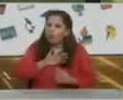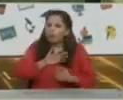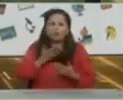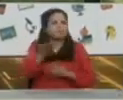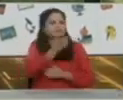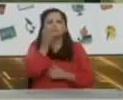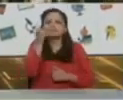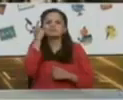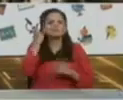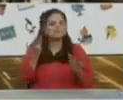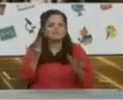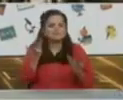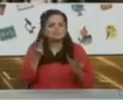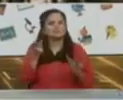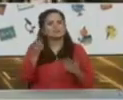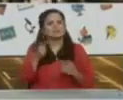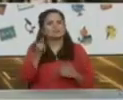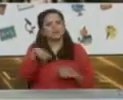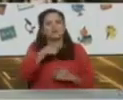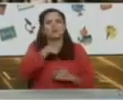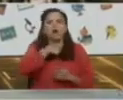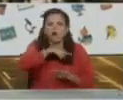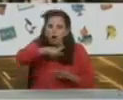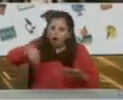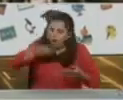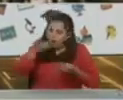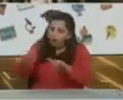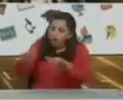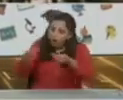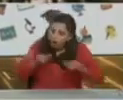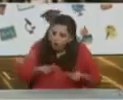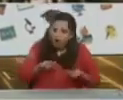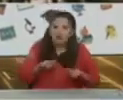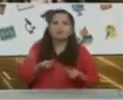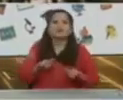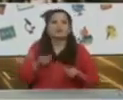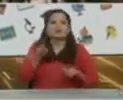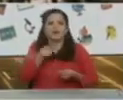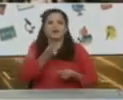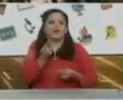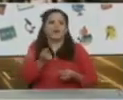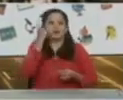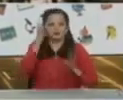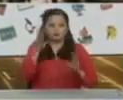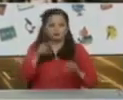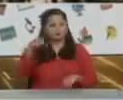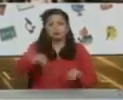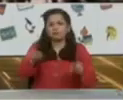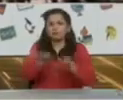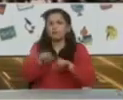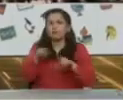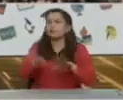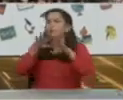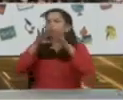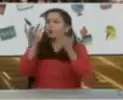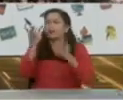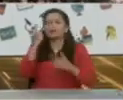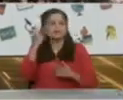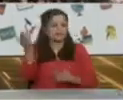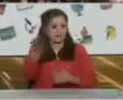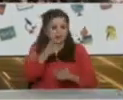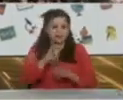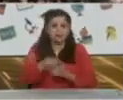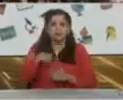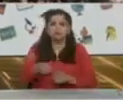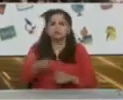तब जाकर के मेरी थाली भरती है। दूसरा, आज के जमाने में